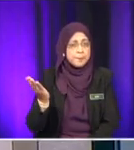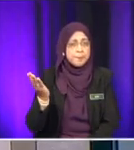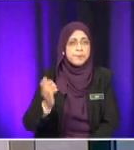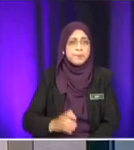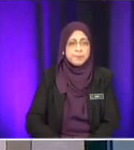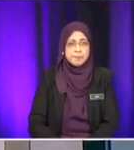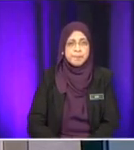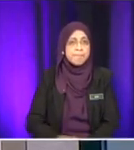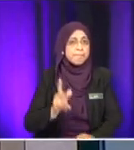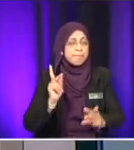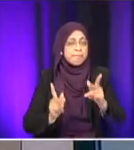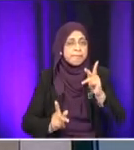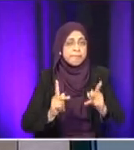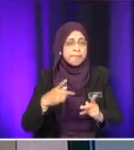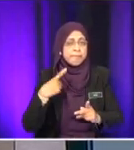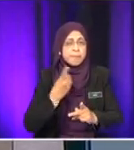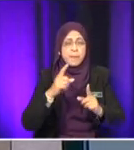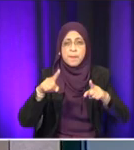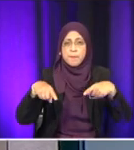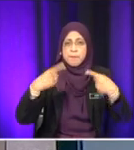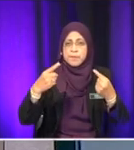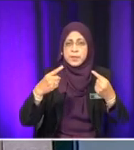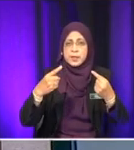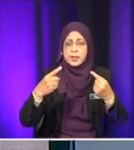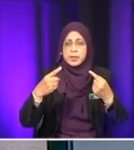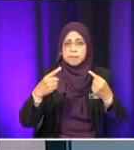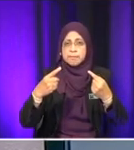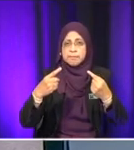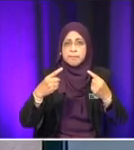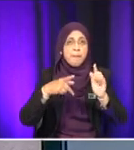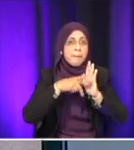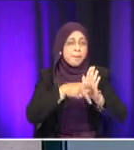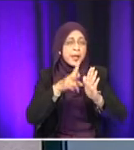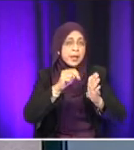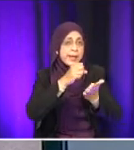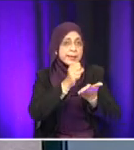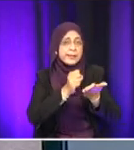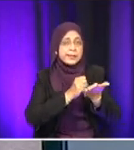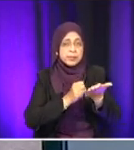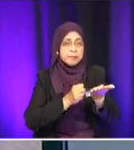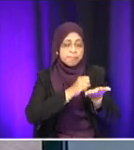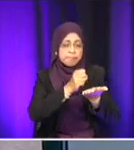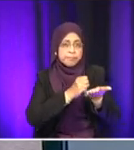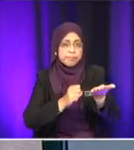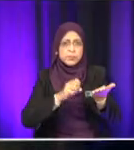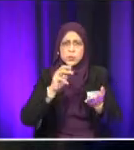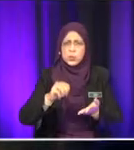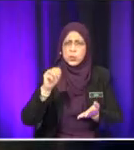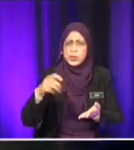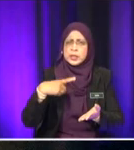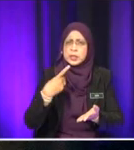kalau kita pergi ke galeri ataupun kita ke pergi ke pameran seni Oke murid-murid kita